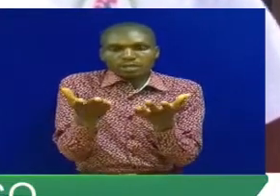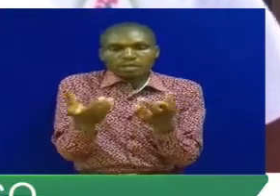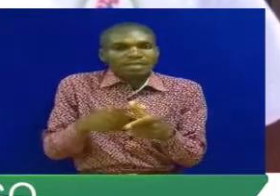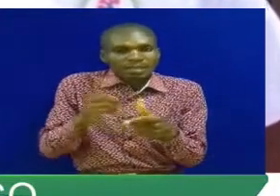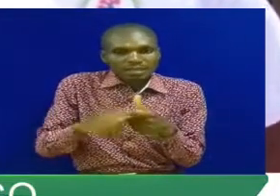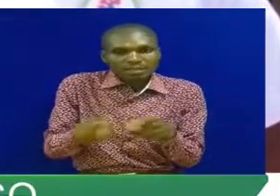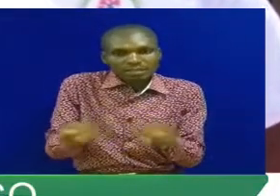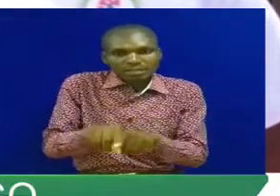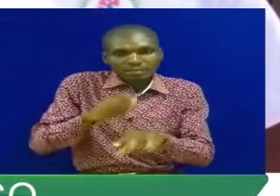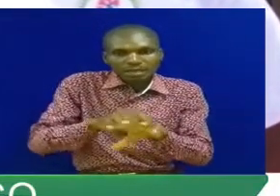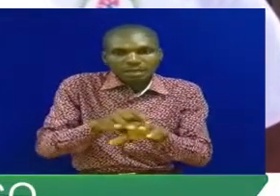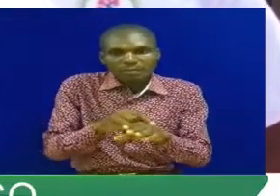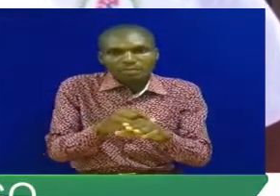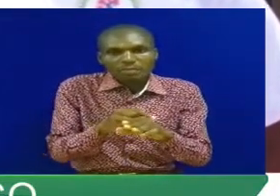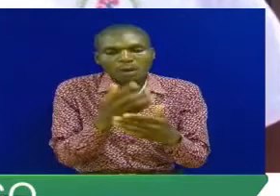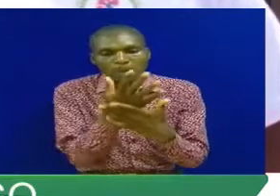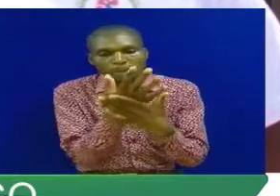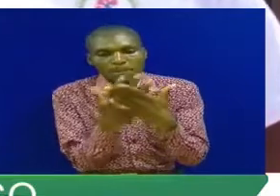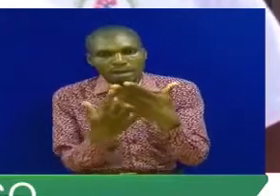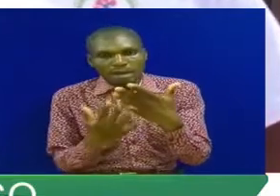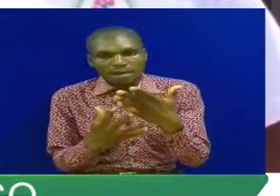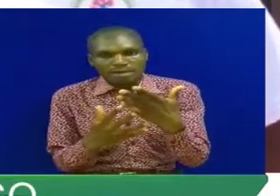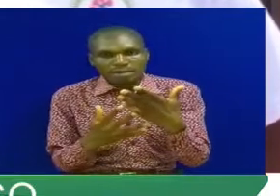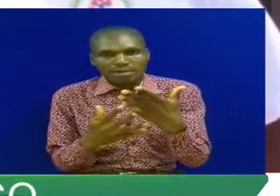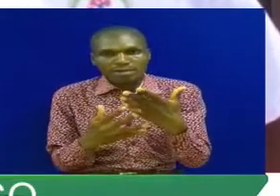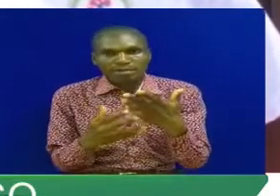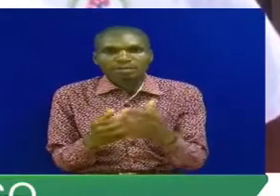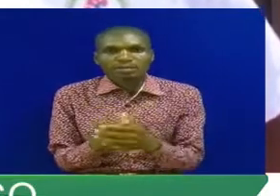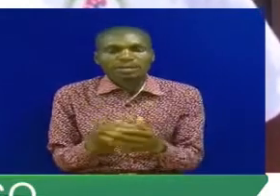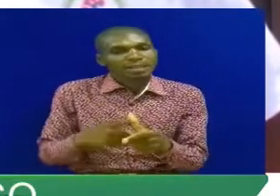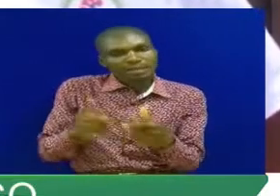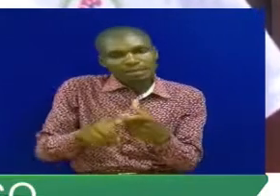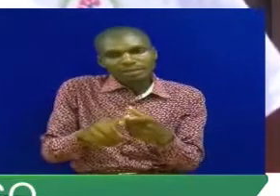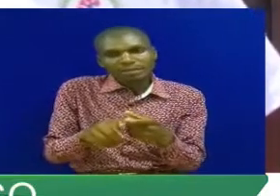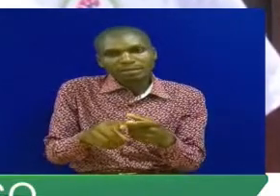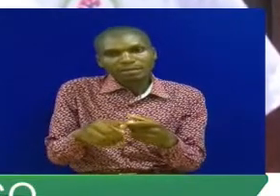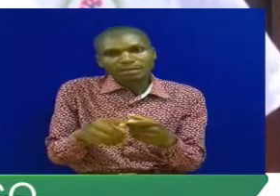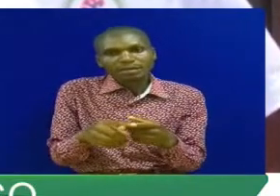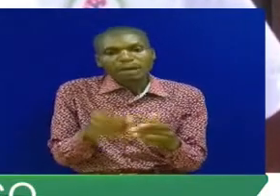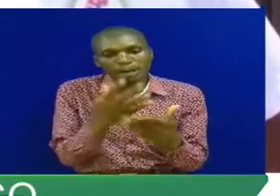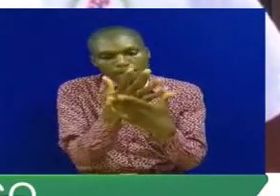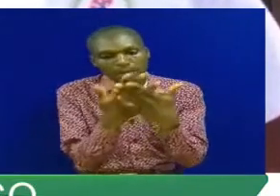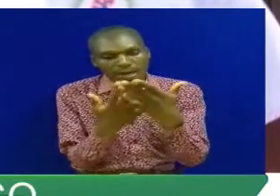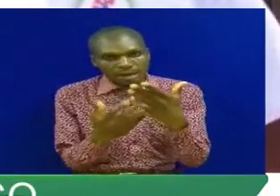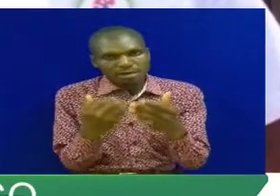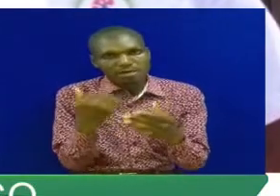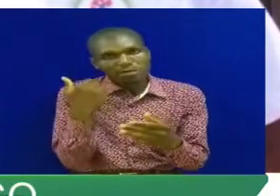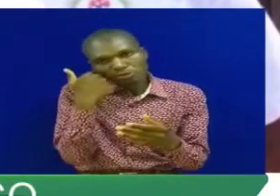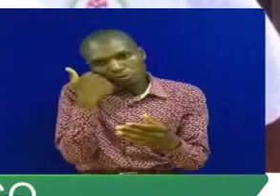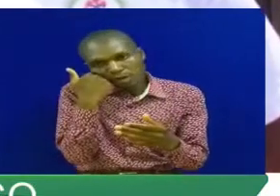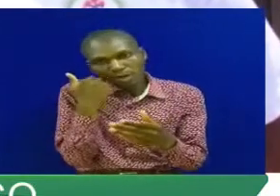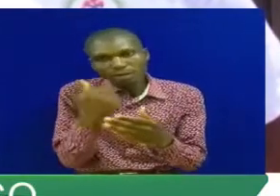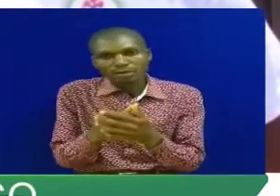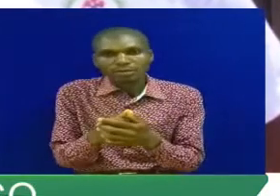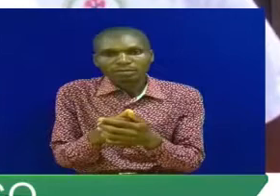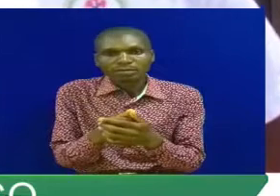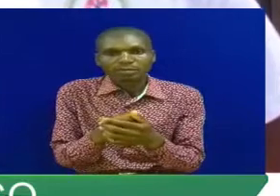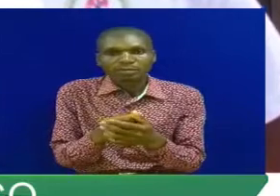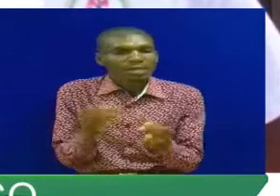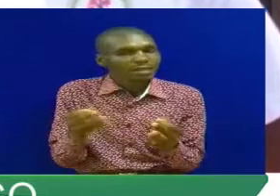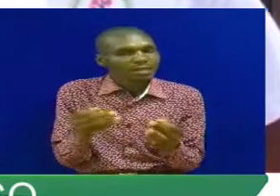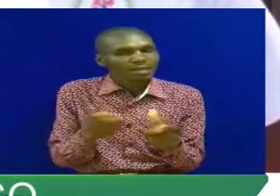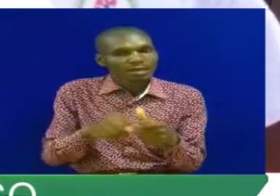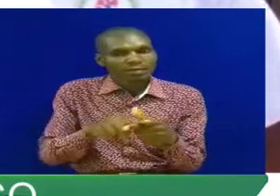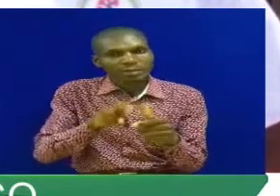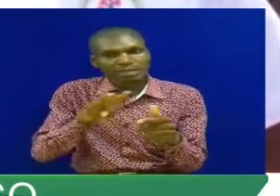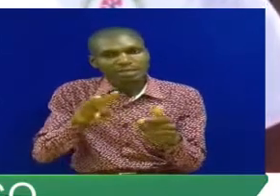pressure twapima na e blood sugars echina chichiri baseline chigo tuoro kia inga